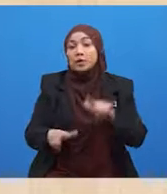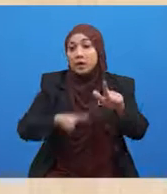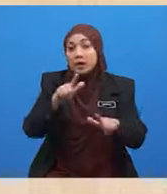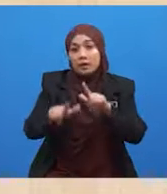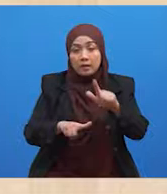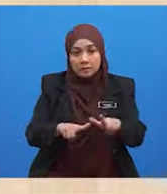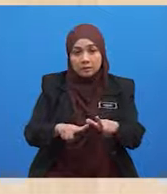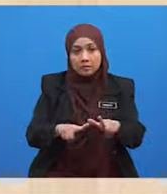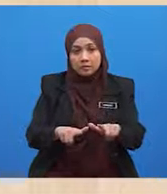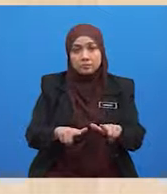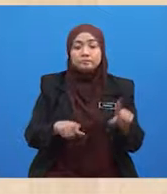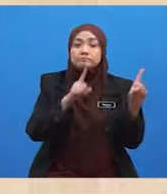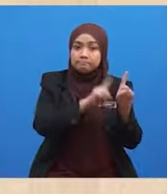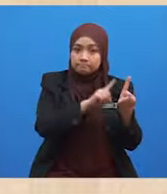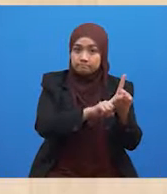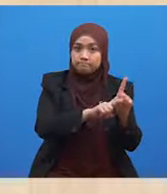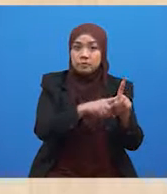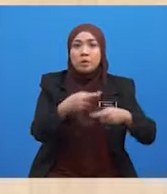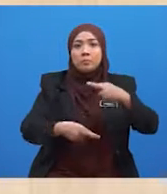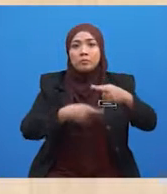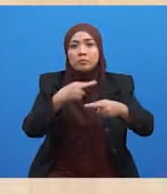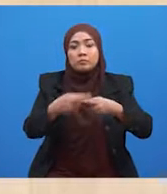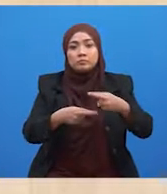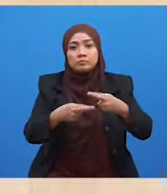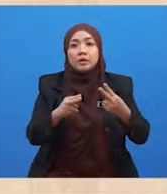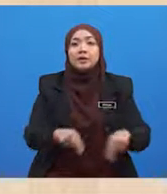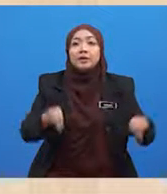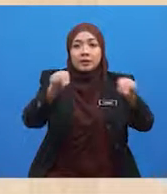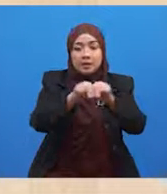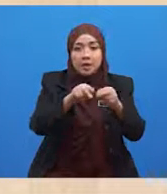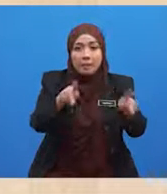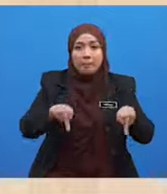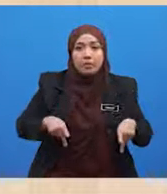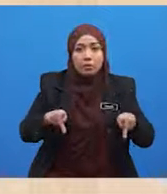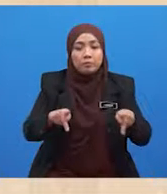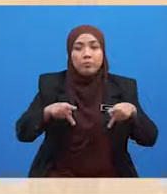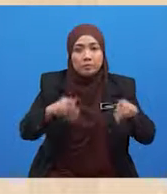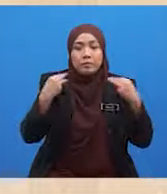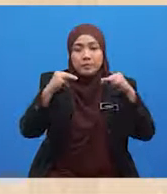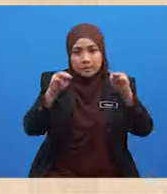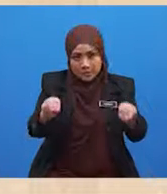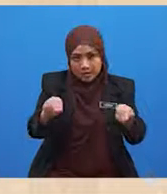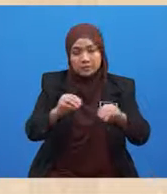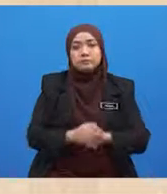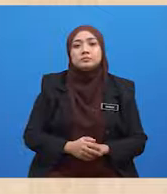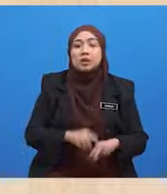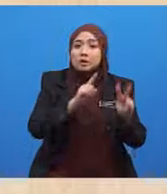langkah-langkahnya ialah pertama menilai peluang peluang pemasaran